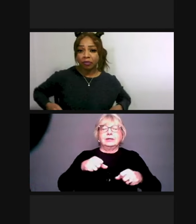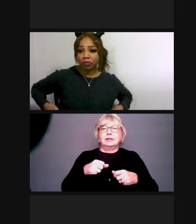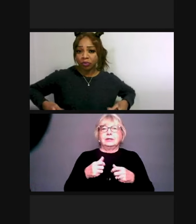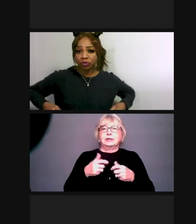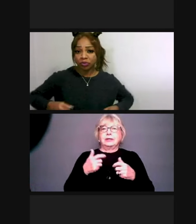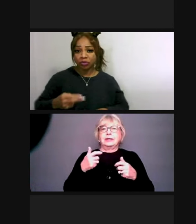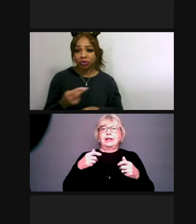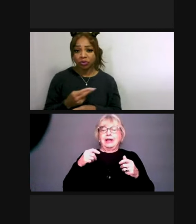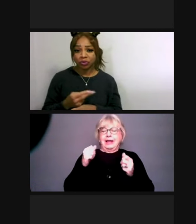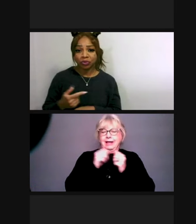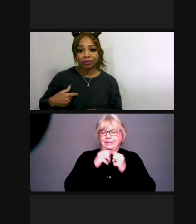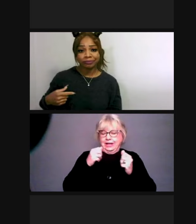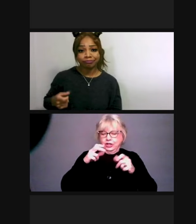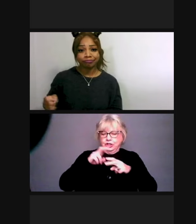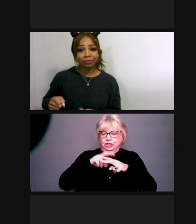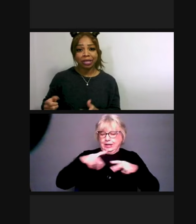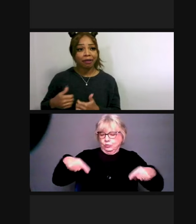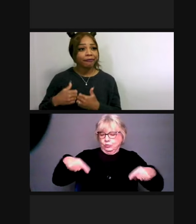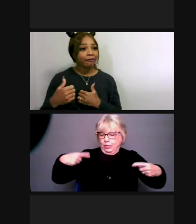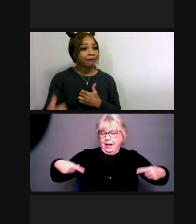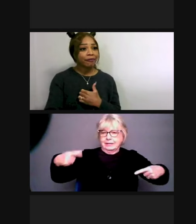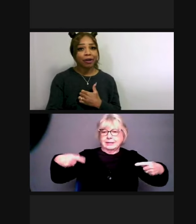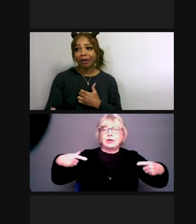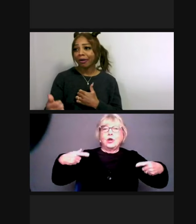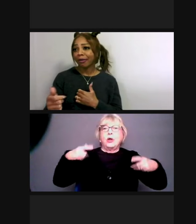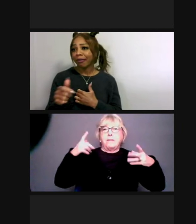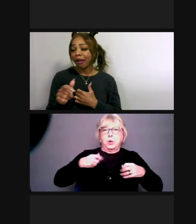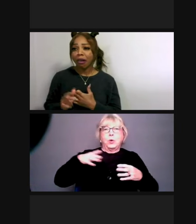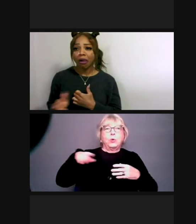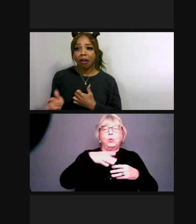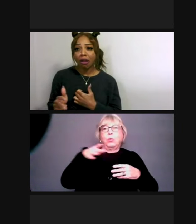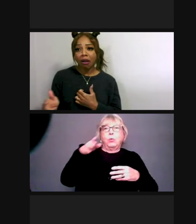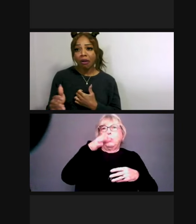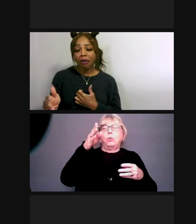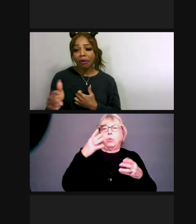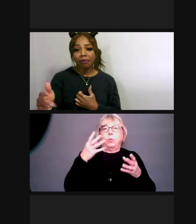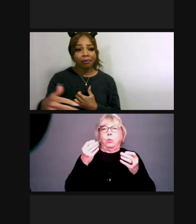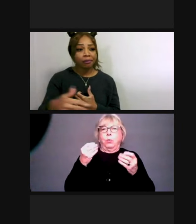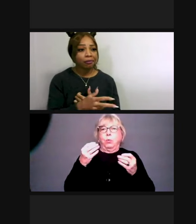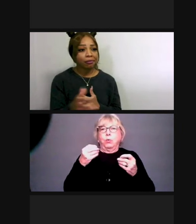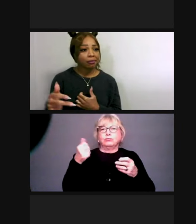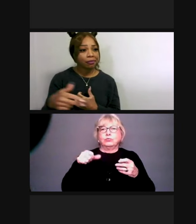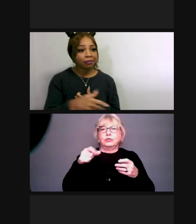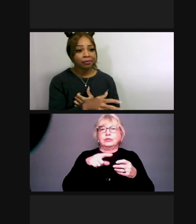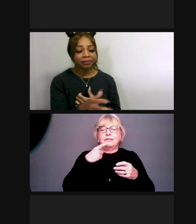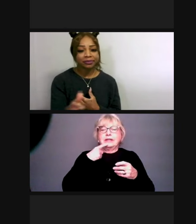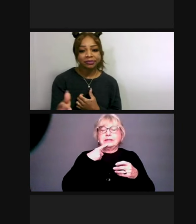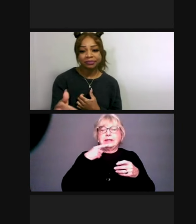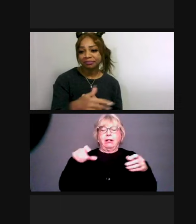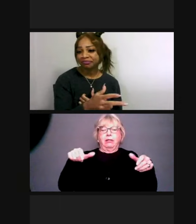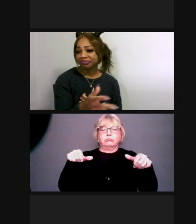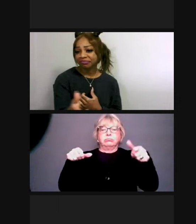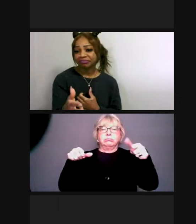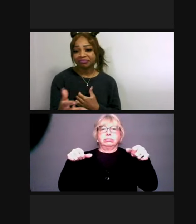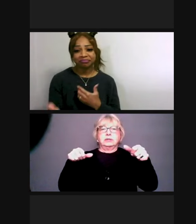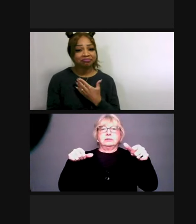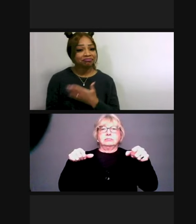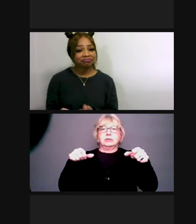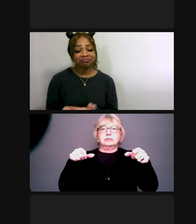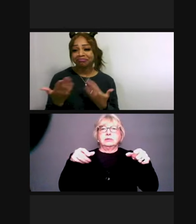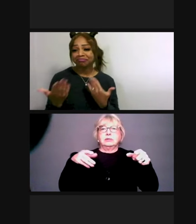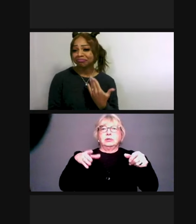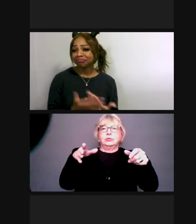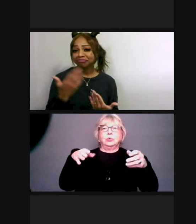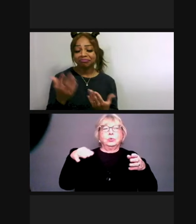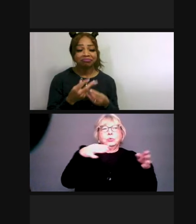chaise roulante, je peux aller où je veux. Je n qu'à peser sur une manette et je n'ai qu'à me diriger dans